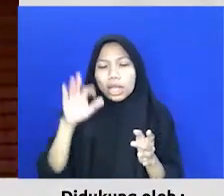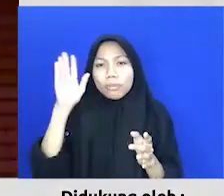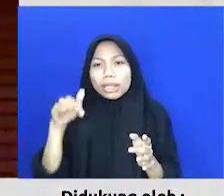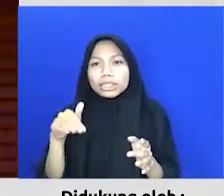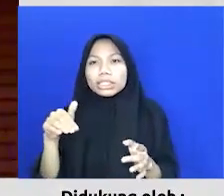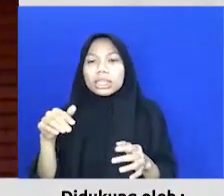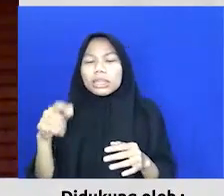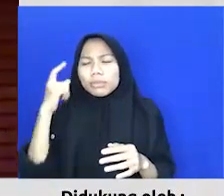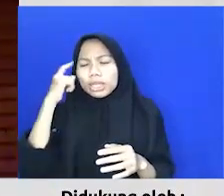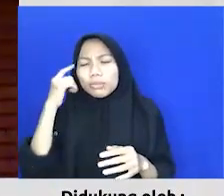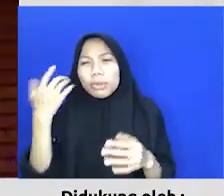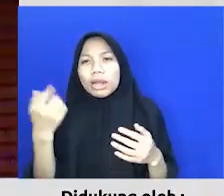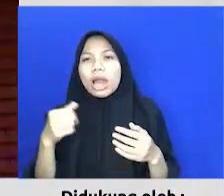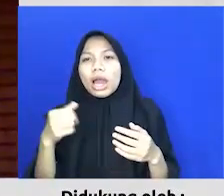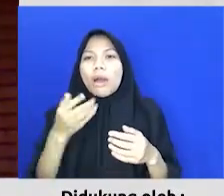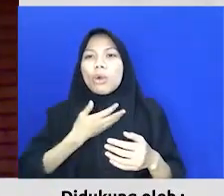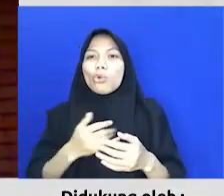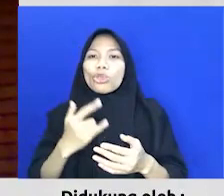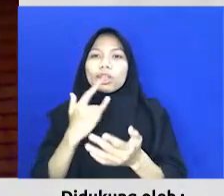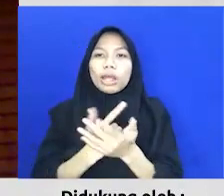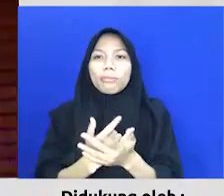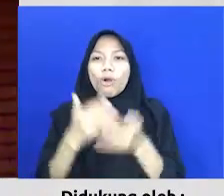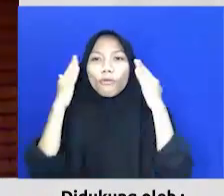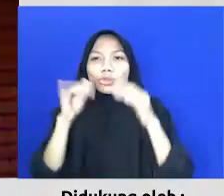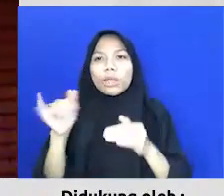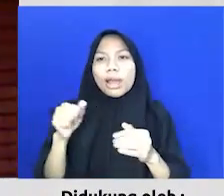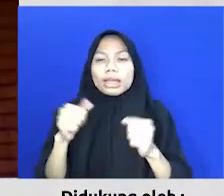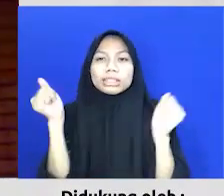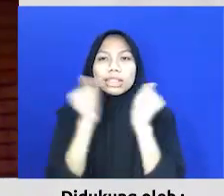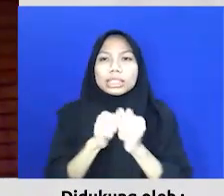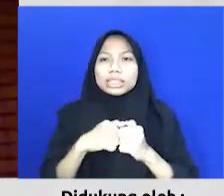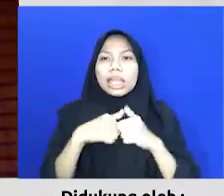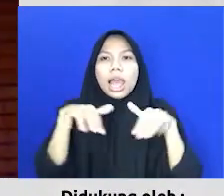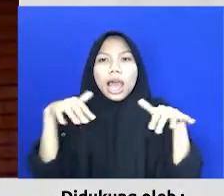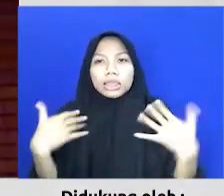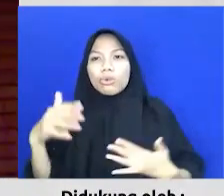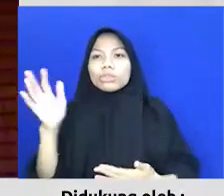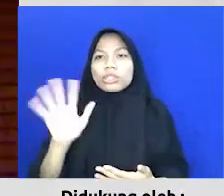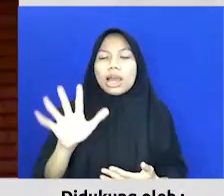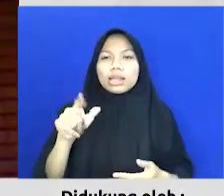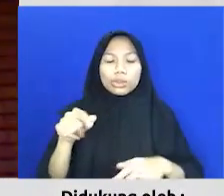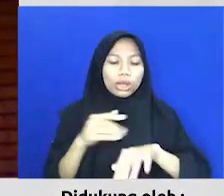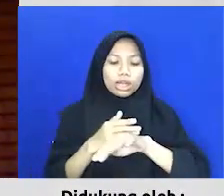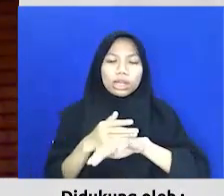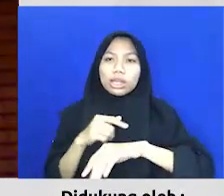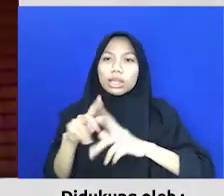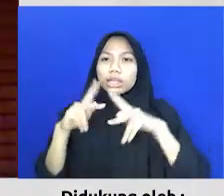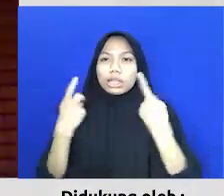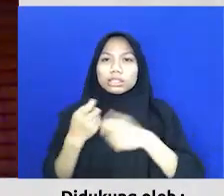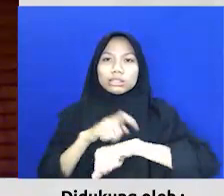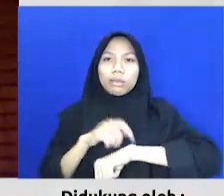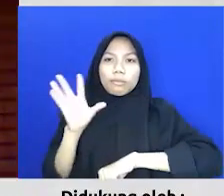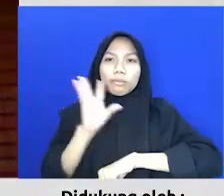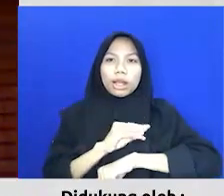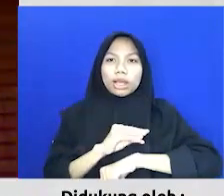tadi gitu. Dan aku juga bisa melihat bagaimana pada saat itu di tahun 50-an, 5 tahun setelah kita merdeka, sudah ada